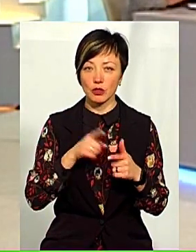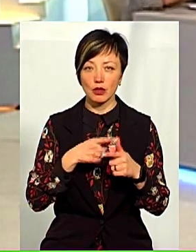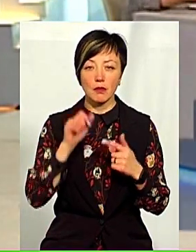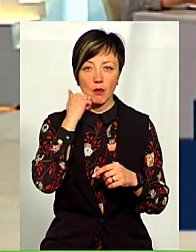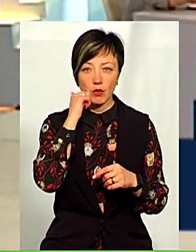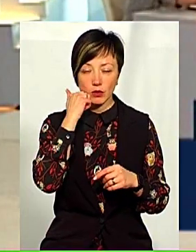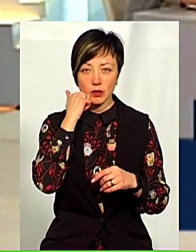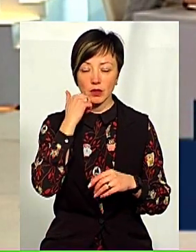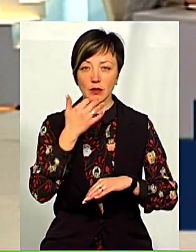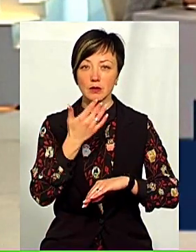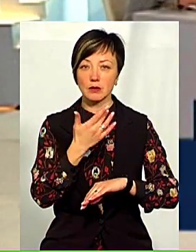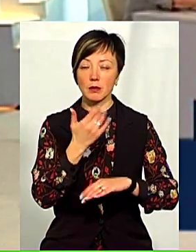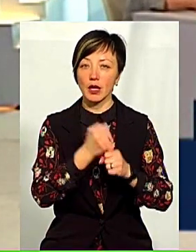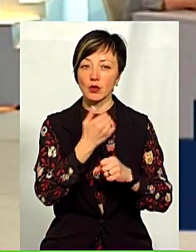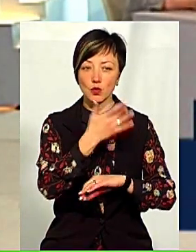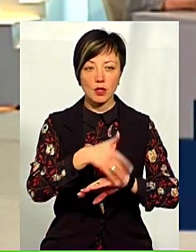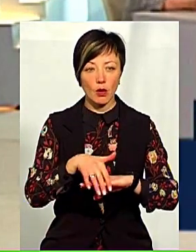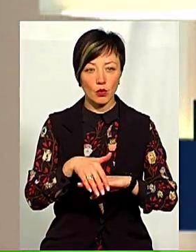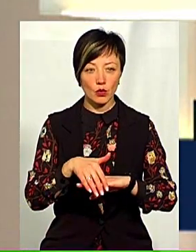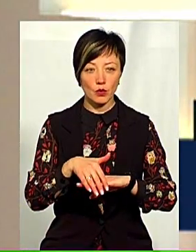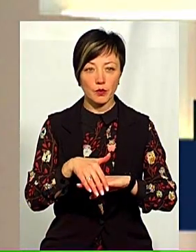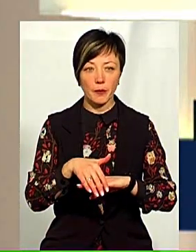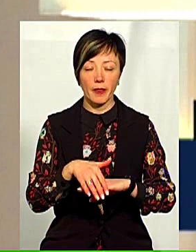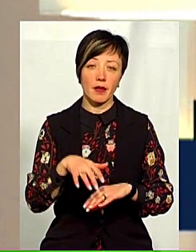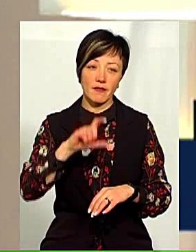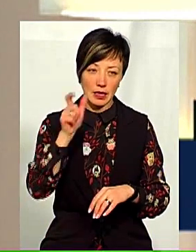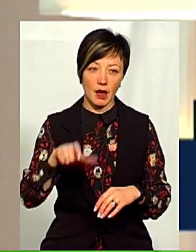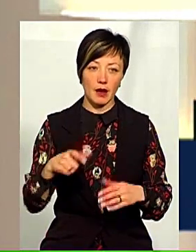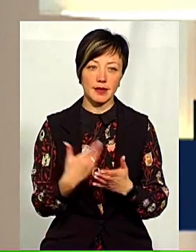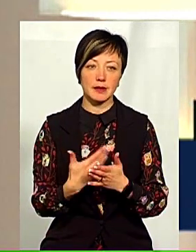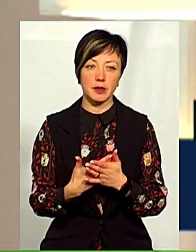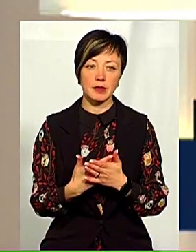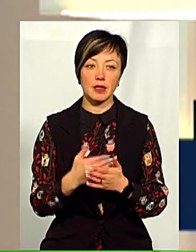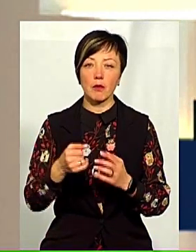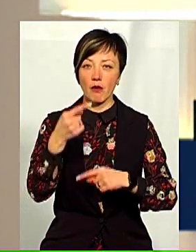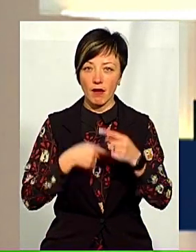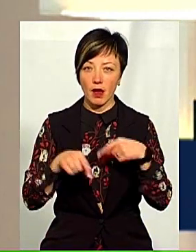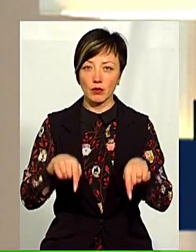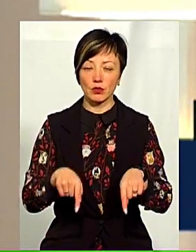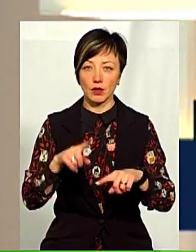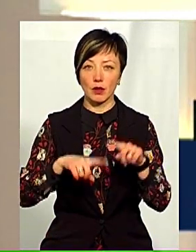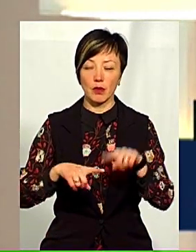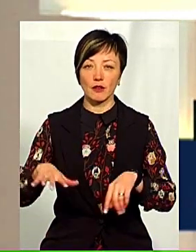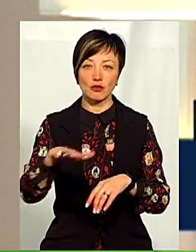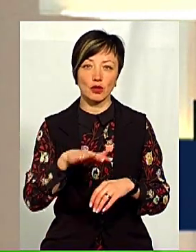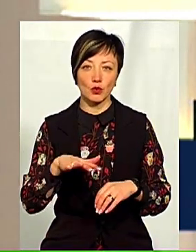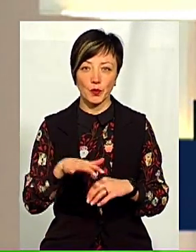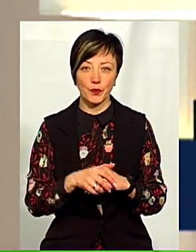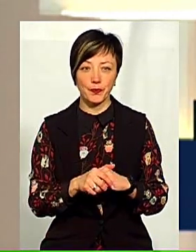бабуся працюють за кордоном, зокрема в Італії, і повернуться на батьківщину.